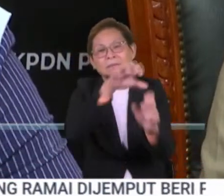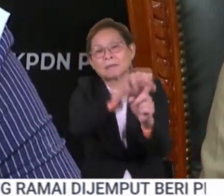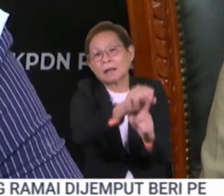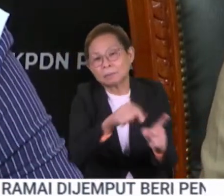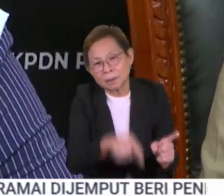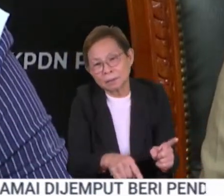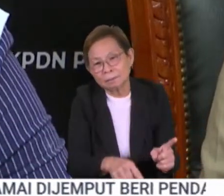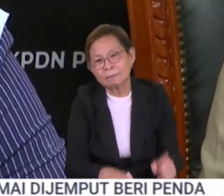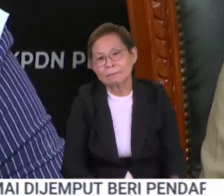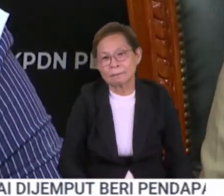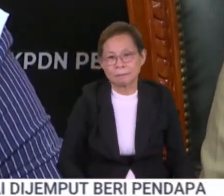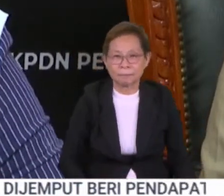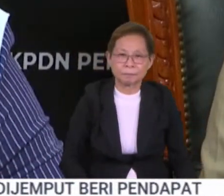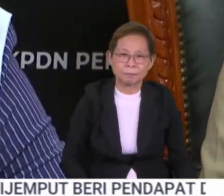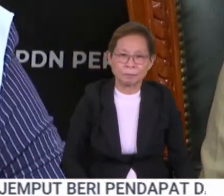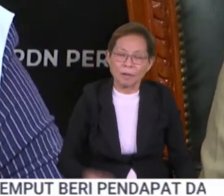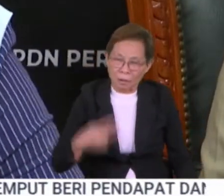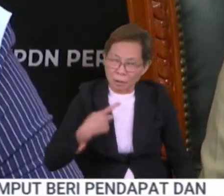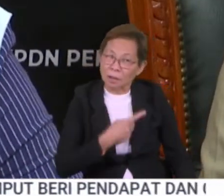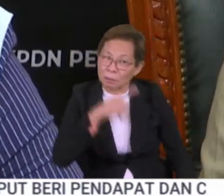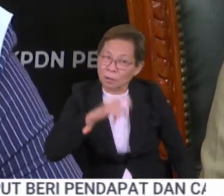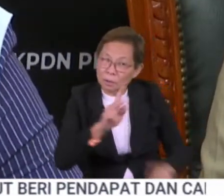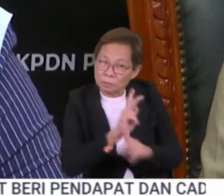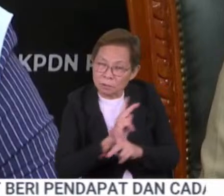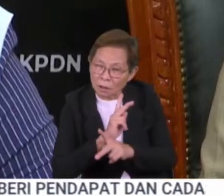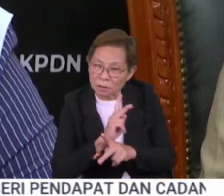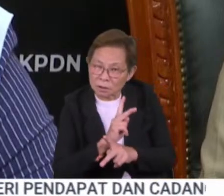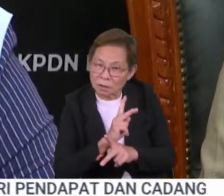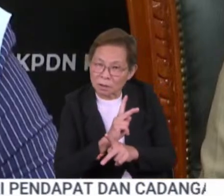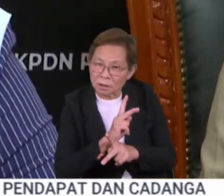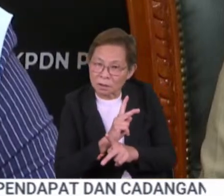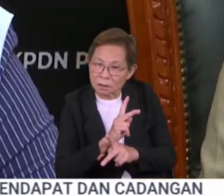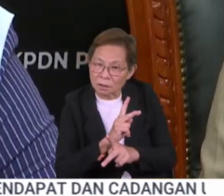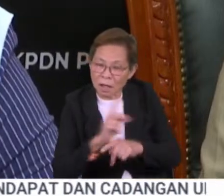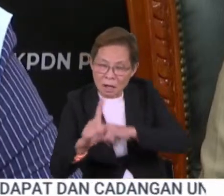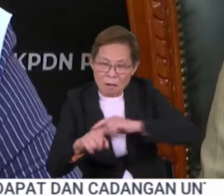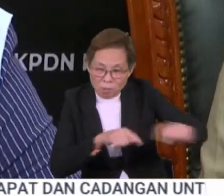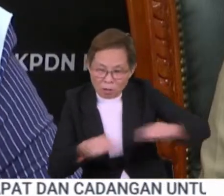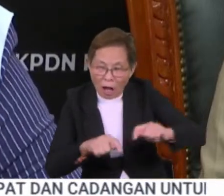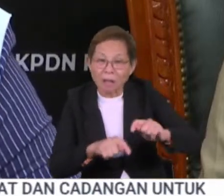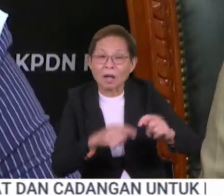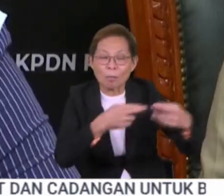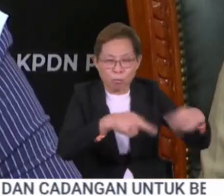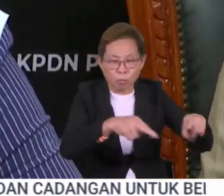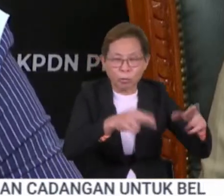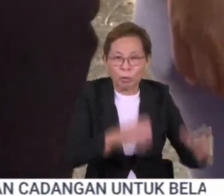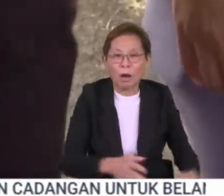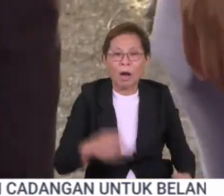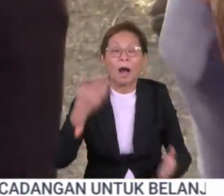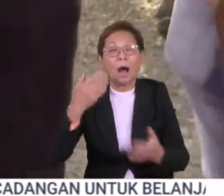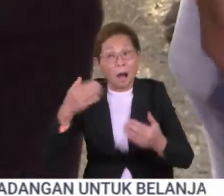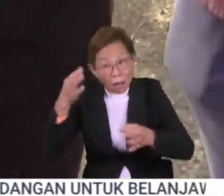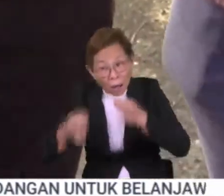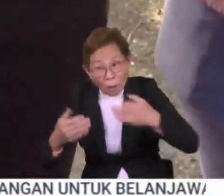atas peruncit. Okey, jadi saya sarankan kalau ada bukti sila tampil.